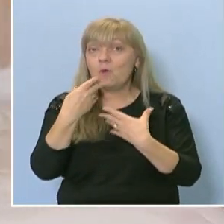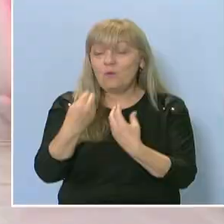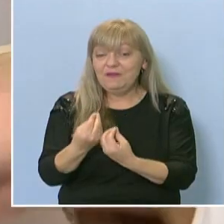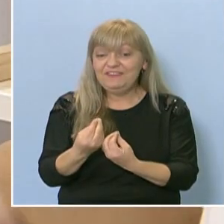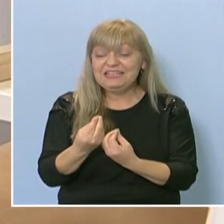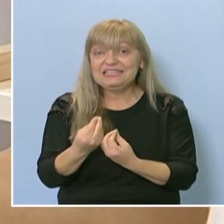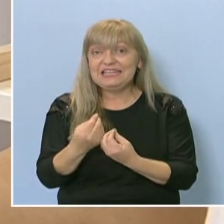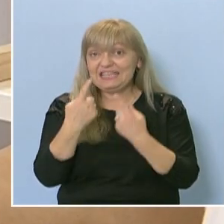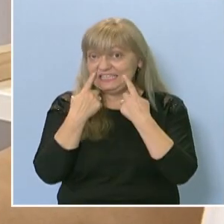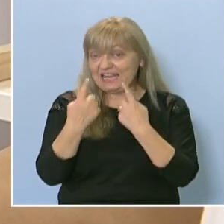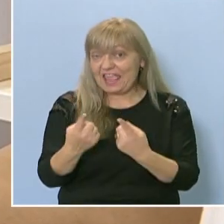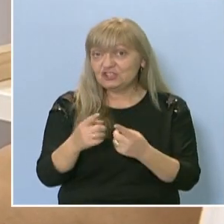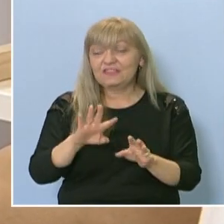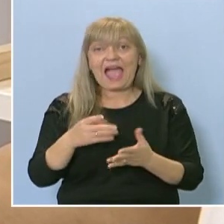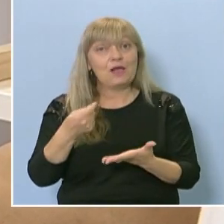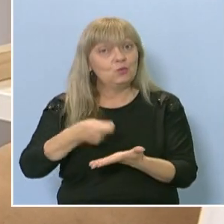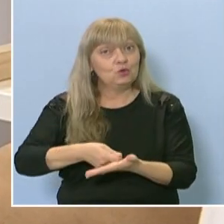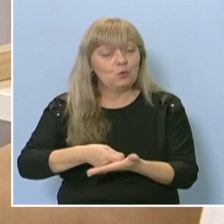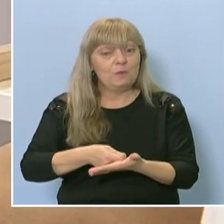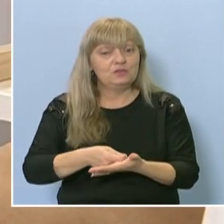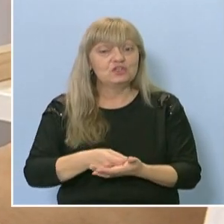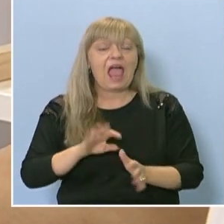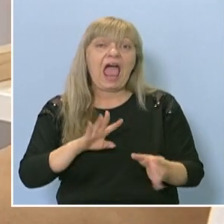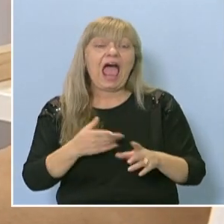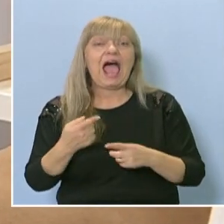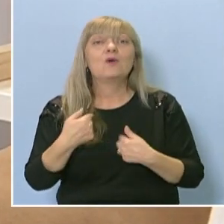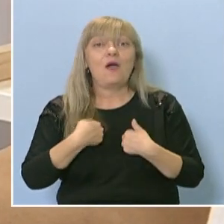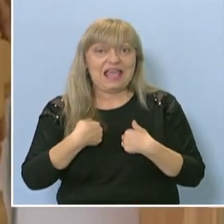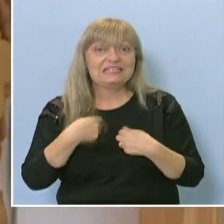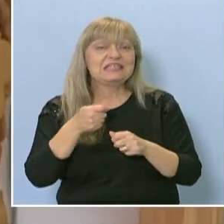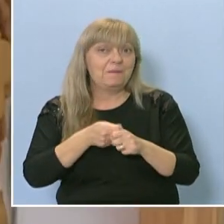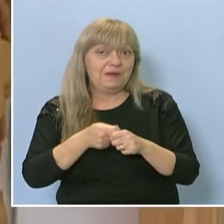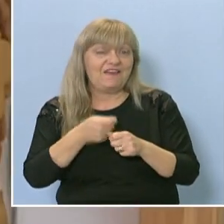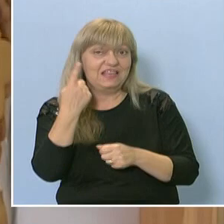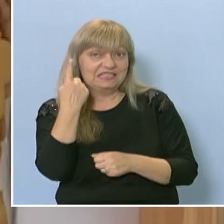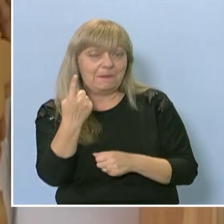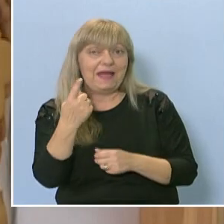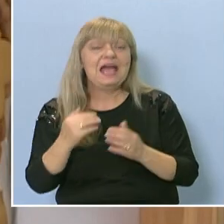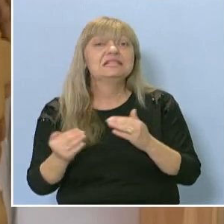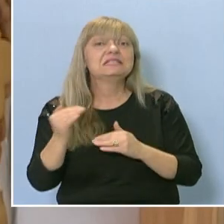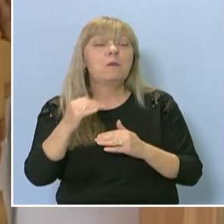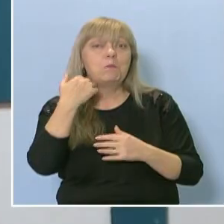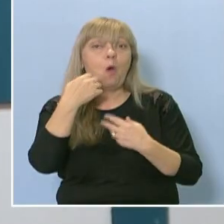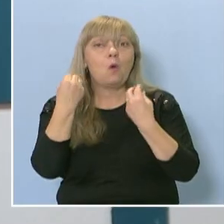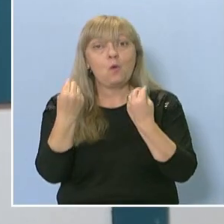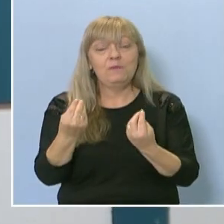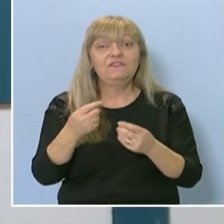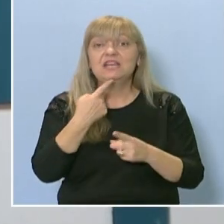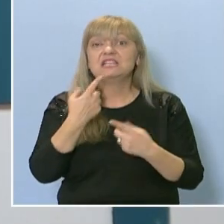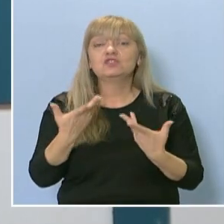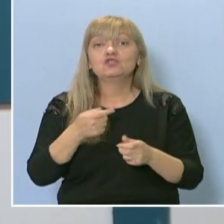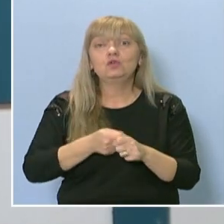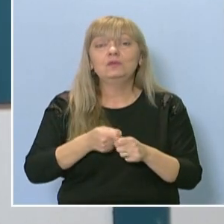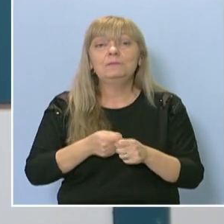си ги купиш? Ако ги украсявам сама, със сигурност са по-хубави, защото ги правим с много любов. Сега